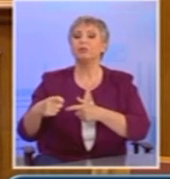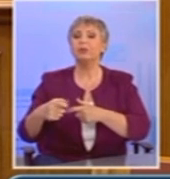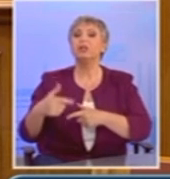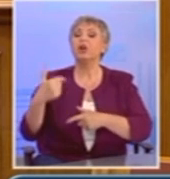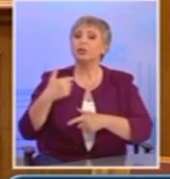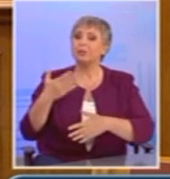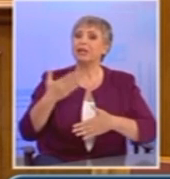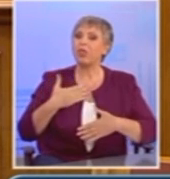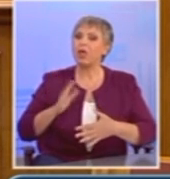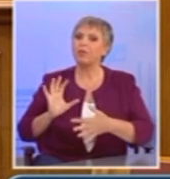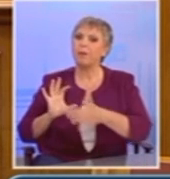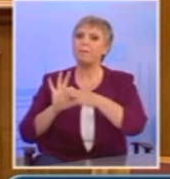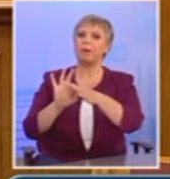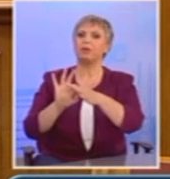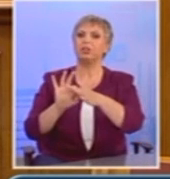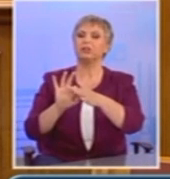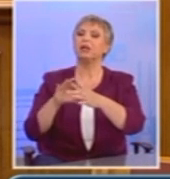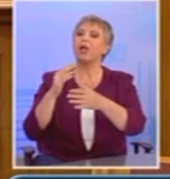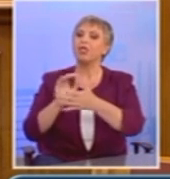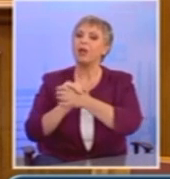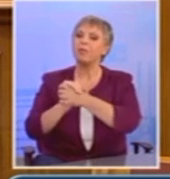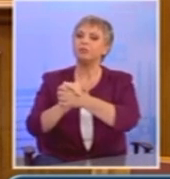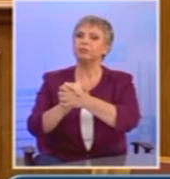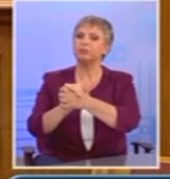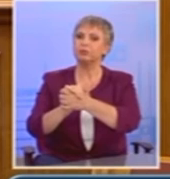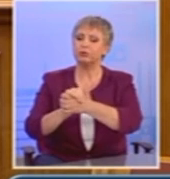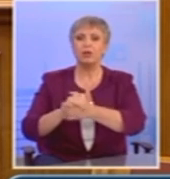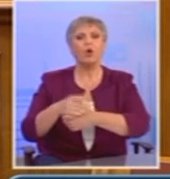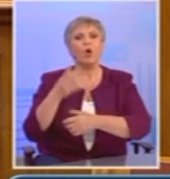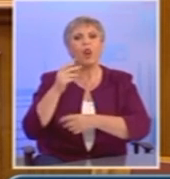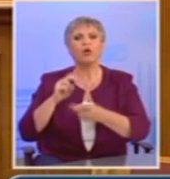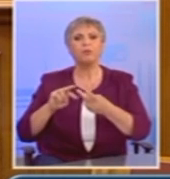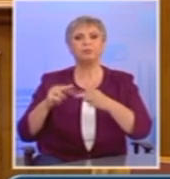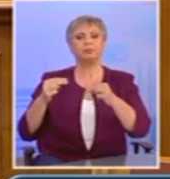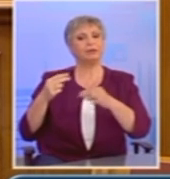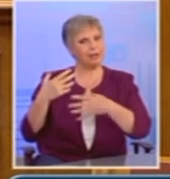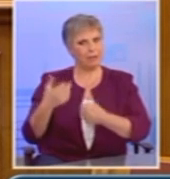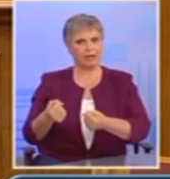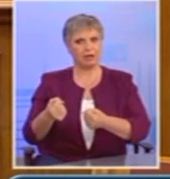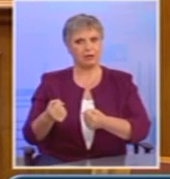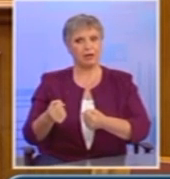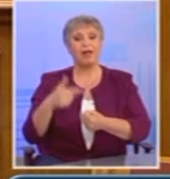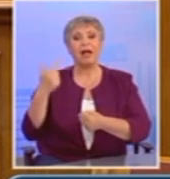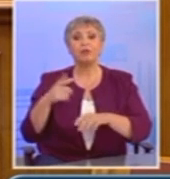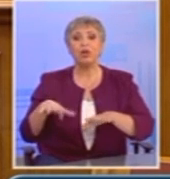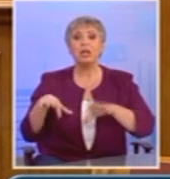εμπιστοσύνης με συμμάχους μας που είχαν διαραγεί, για να ξεκινήσει και πάλι η διαπραγμάτευση.